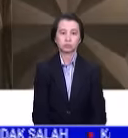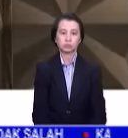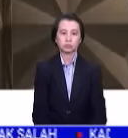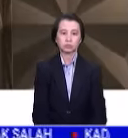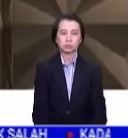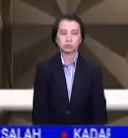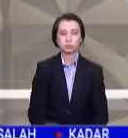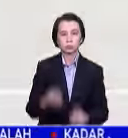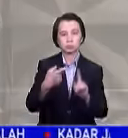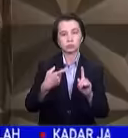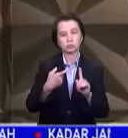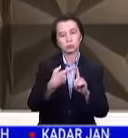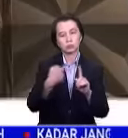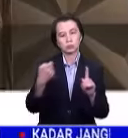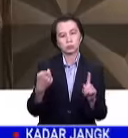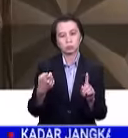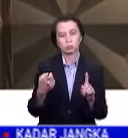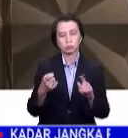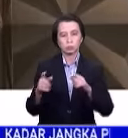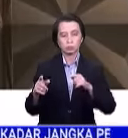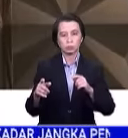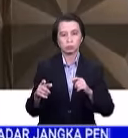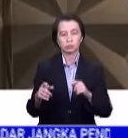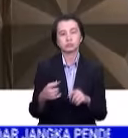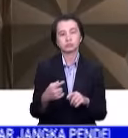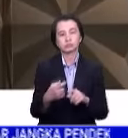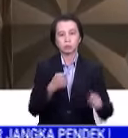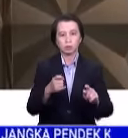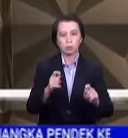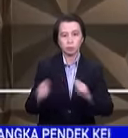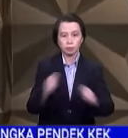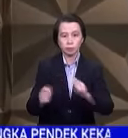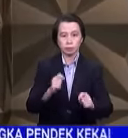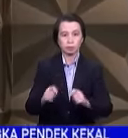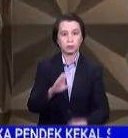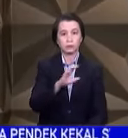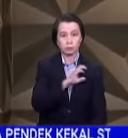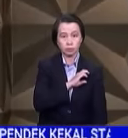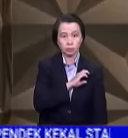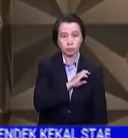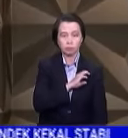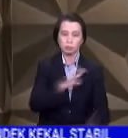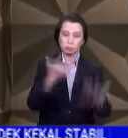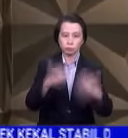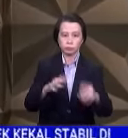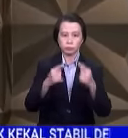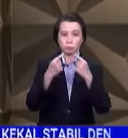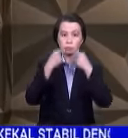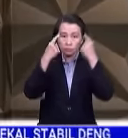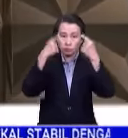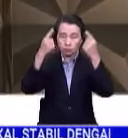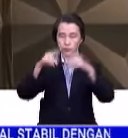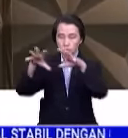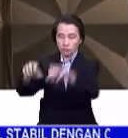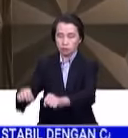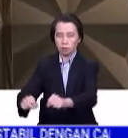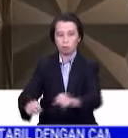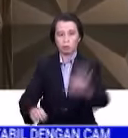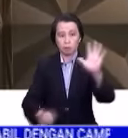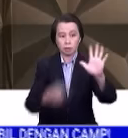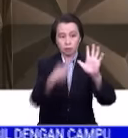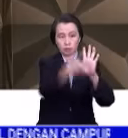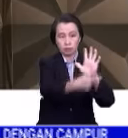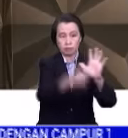Pasir daripada tindakan operasi ini, pihak polis telah berjaya menahan 5 lelaki